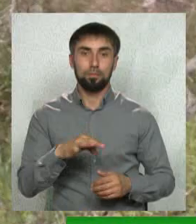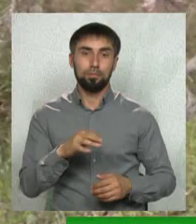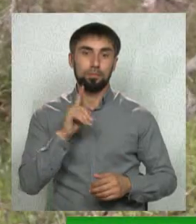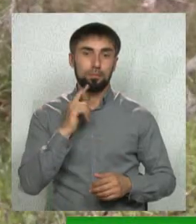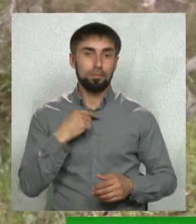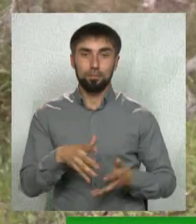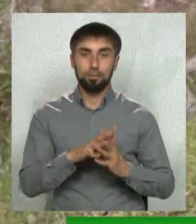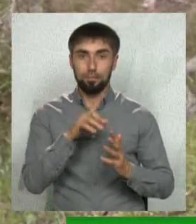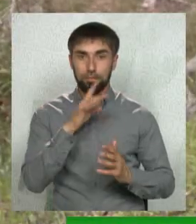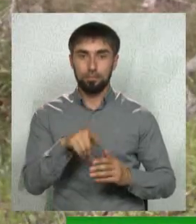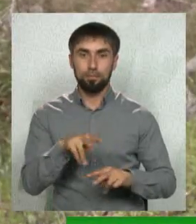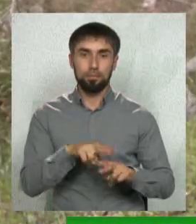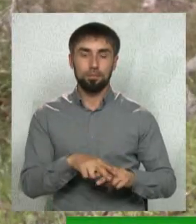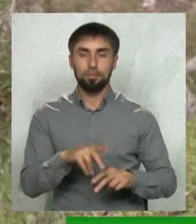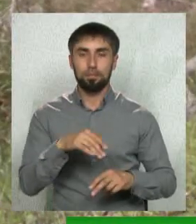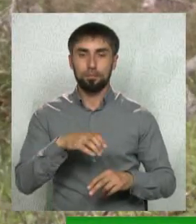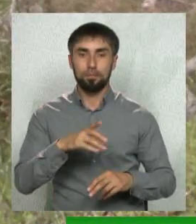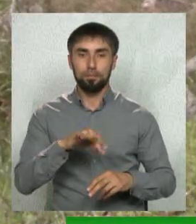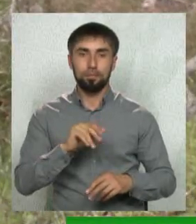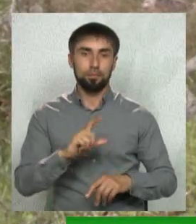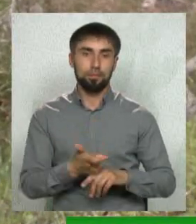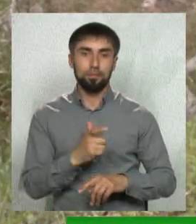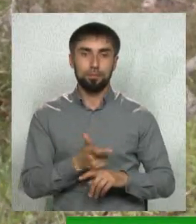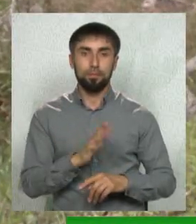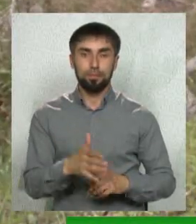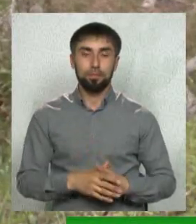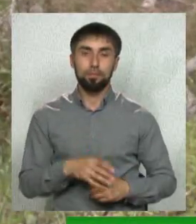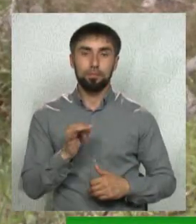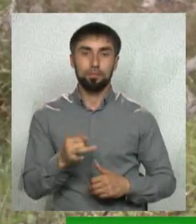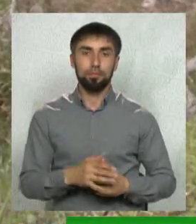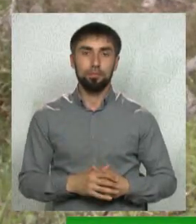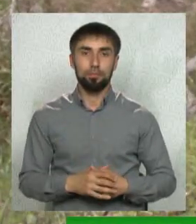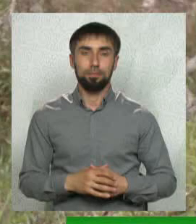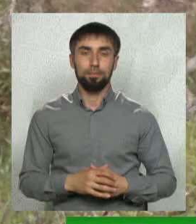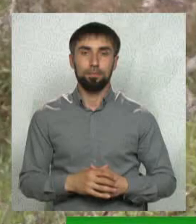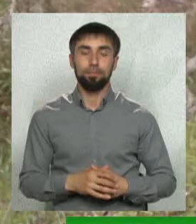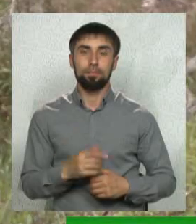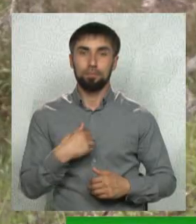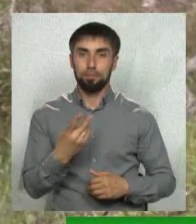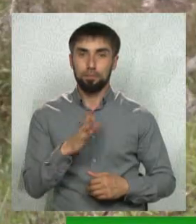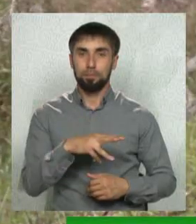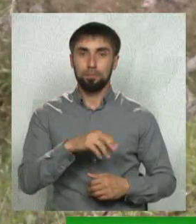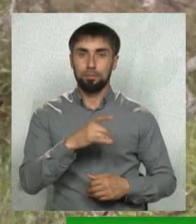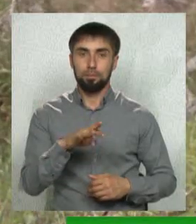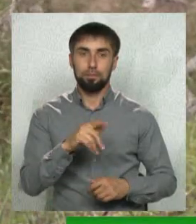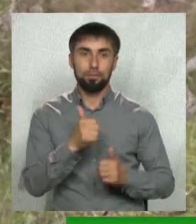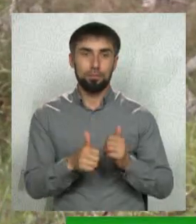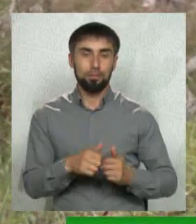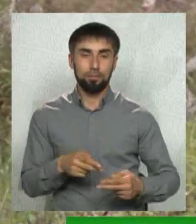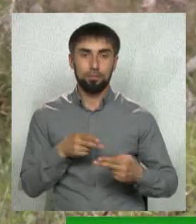мы его не восстановим, тут эта свалка будет вновь и вновь образовываться, и придется и мэрии там, по